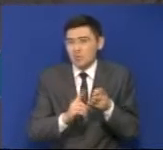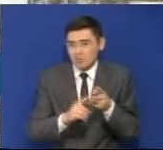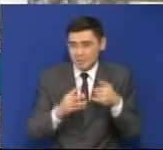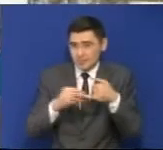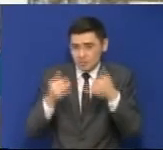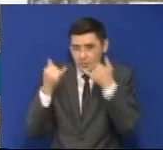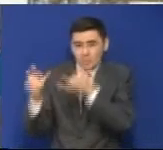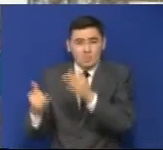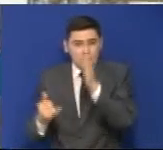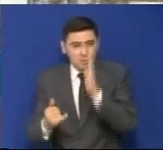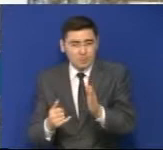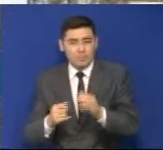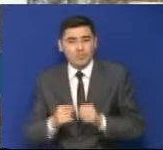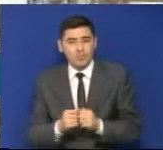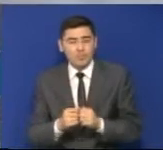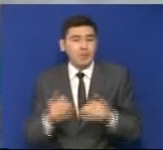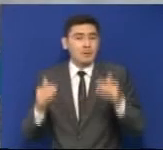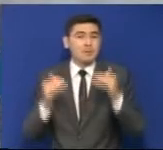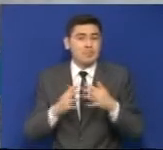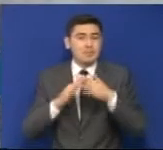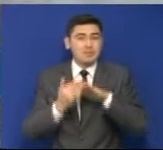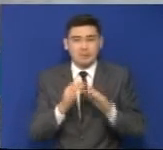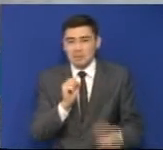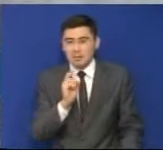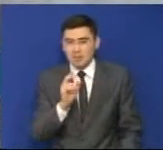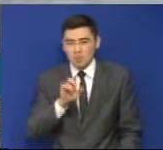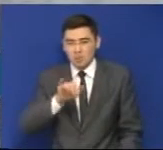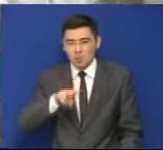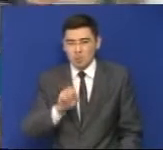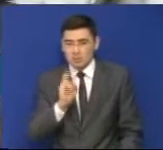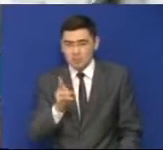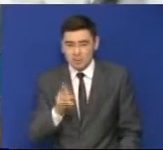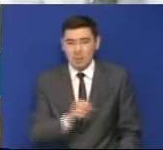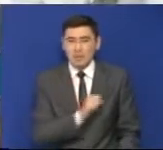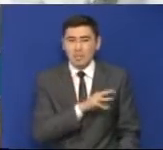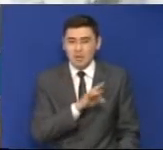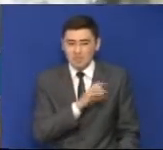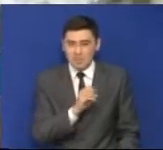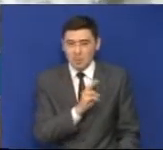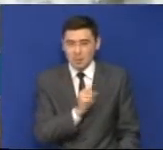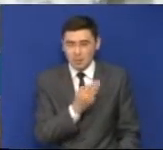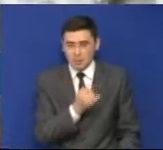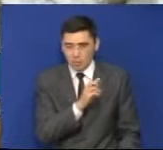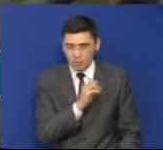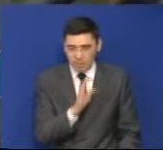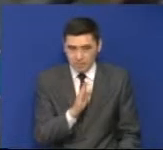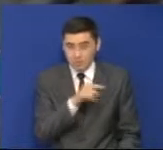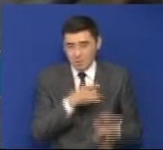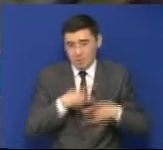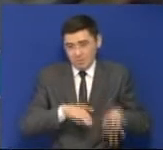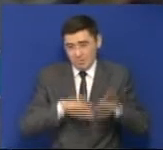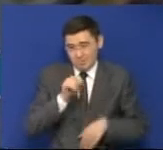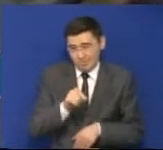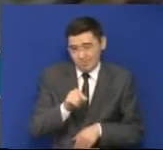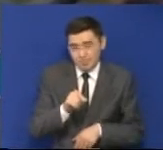бермекшіміз. Ақбұлақ ән атасы әміренің дүние келген туған жері. Қаңтар айында әкім есебіне қатысқан жергілікті тұрғындар